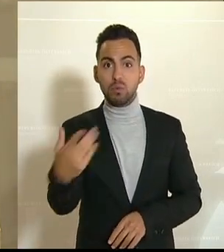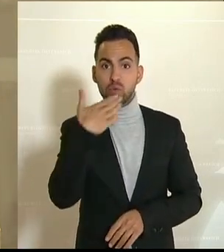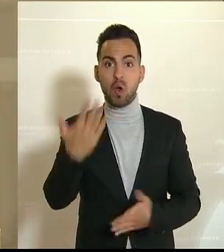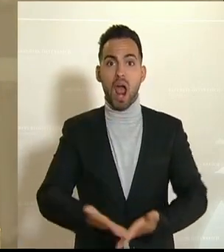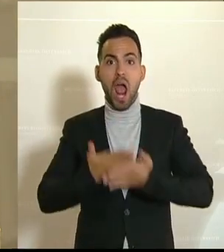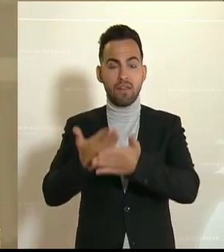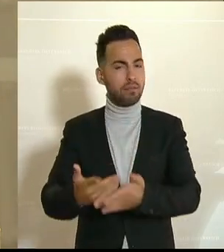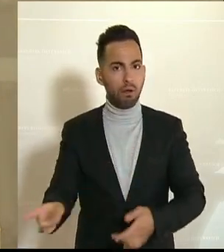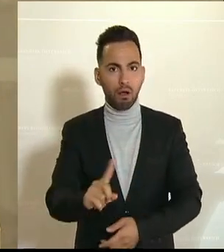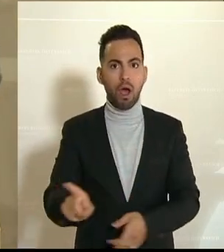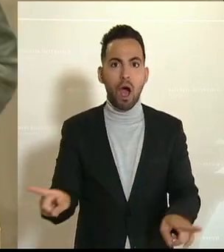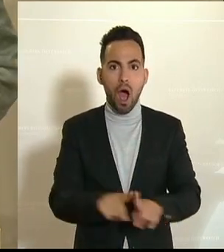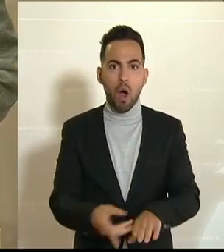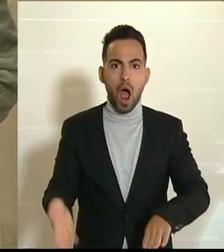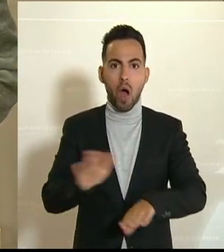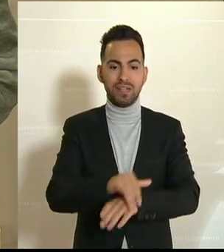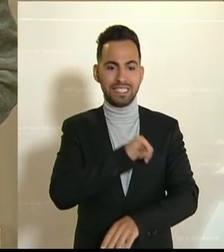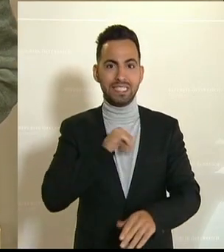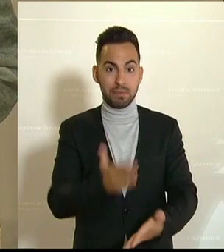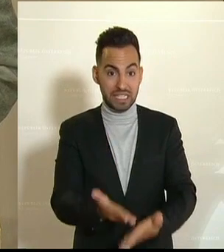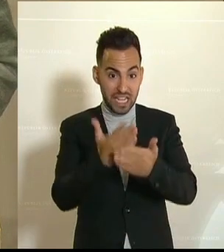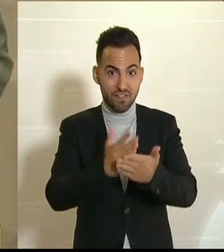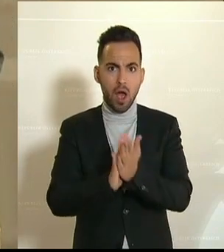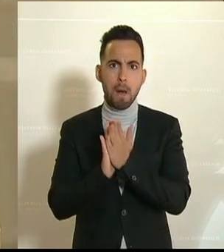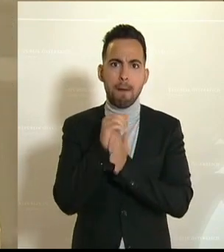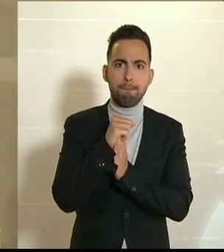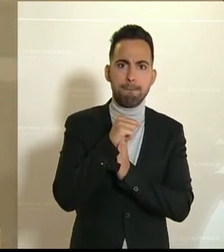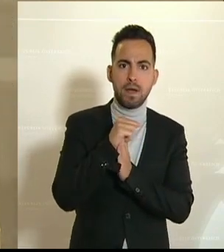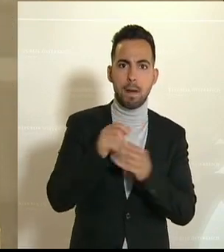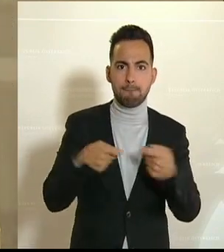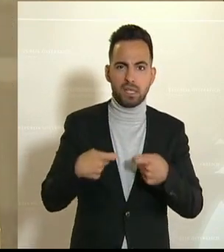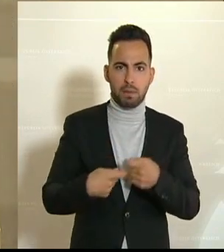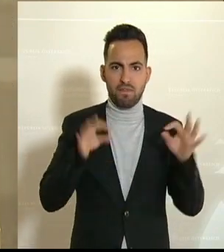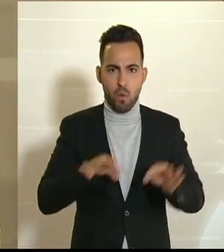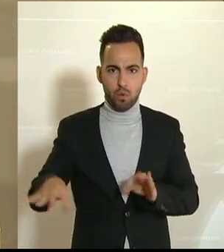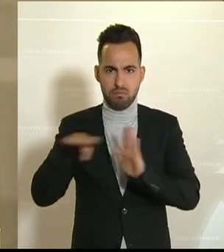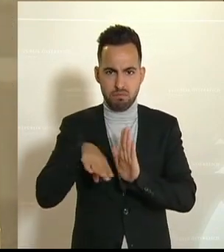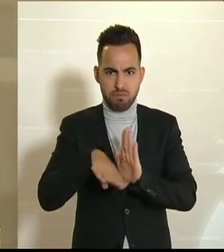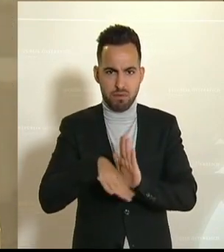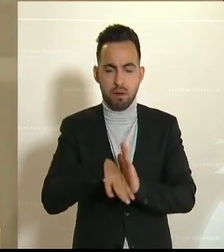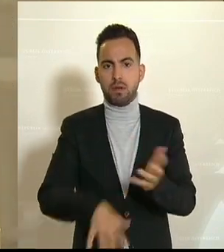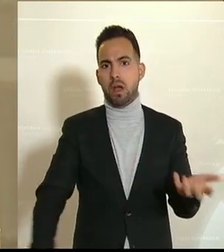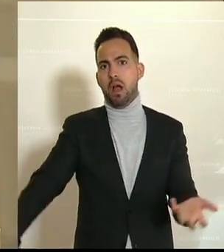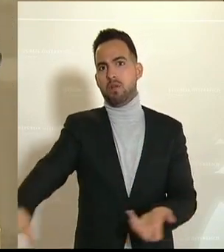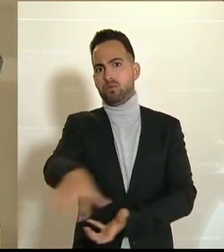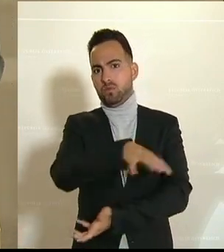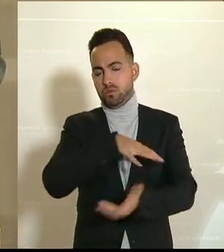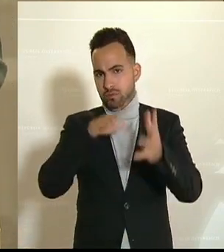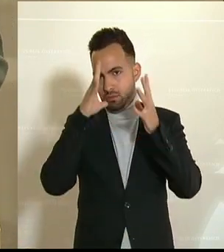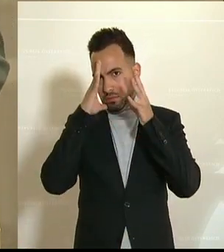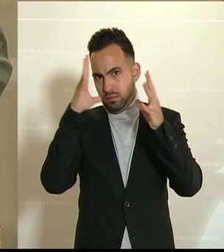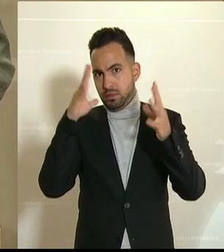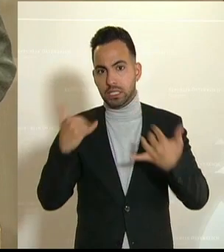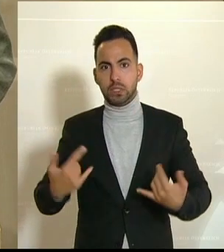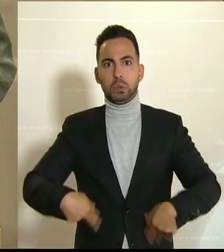Sie torpedieren diese Selbsthilfe auch noch. Mit Ihren Maßnahmen und Ihren Verordnungen und dem Chaos beim Hochfahren. Da